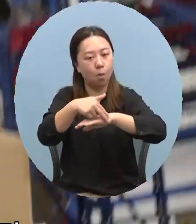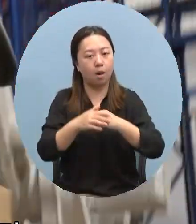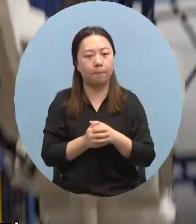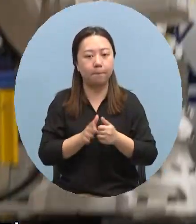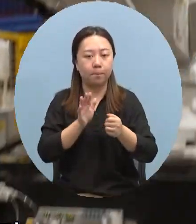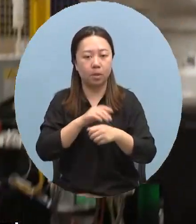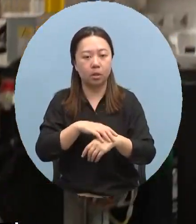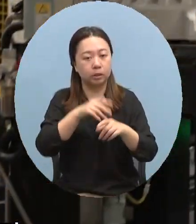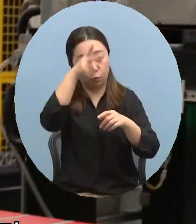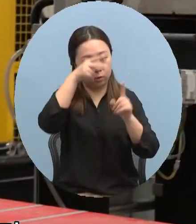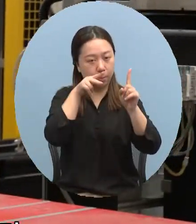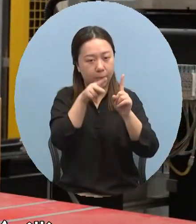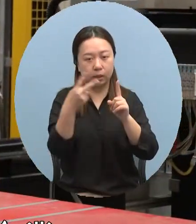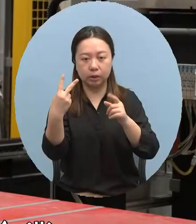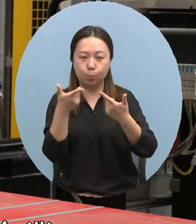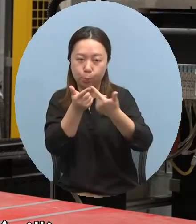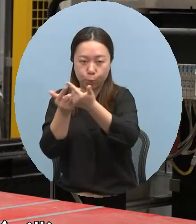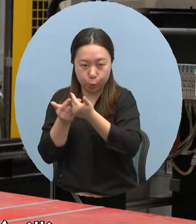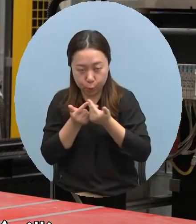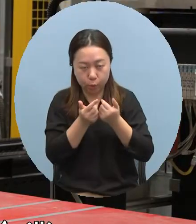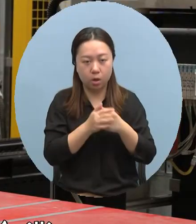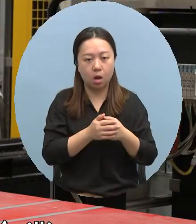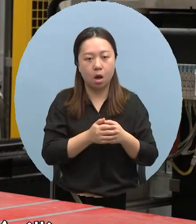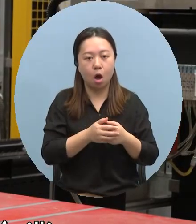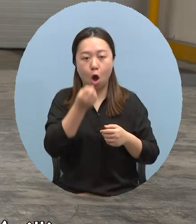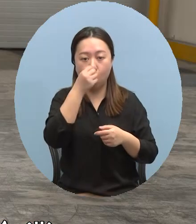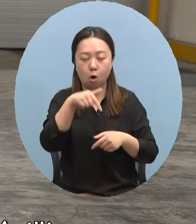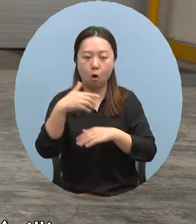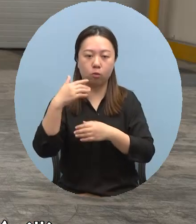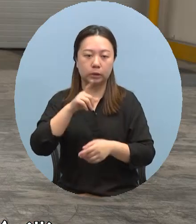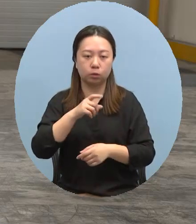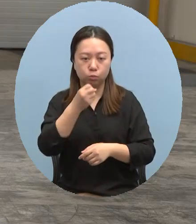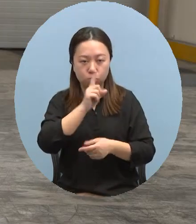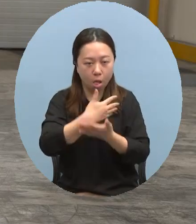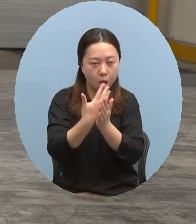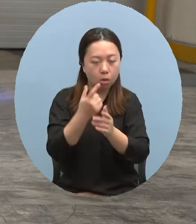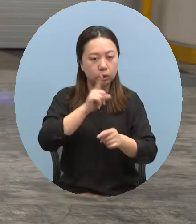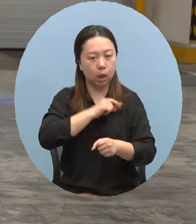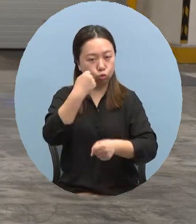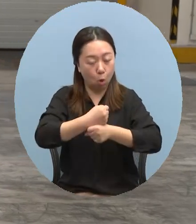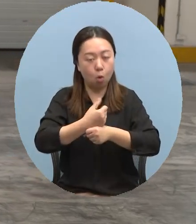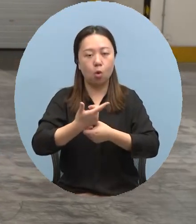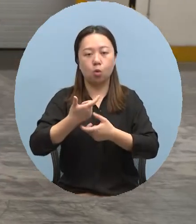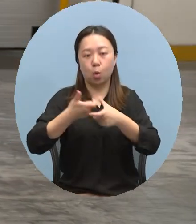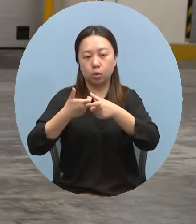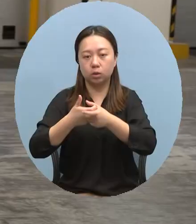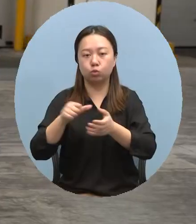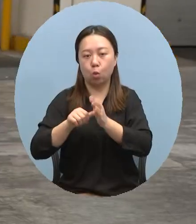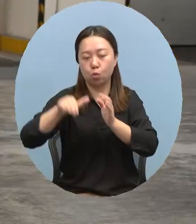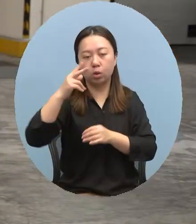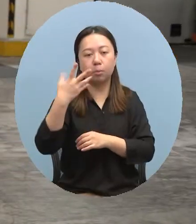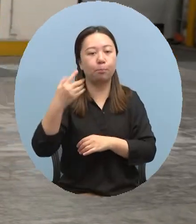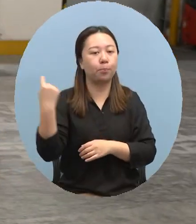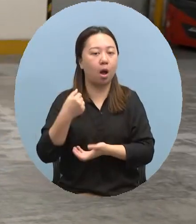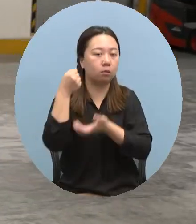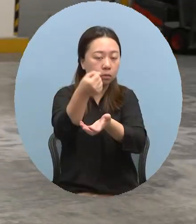按1:2嘅配對比例，向每間喺香港營運生產線嘅企業提供最高25萬元嘅資助，預